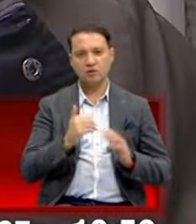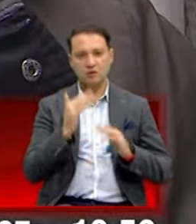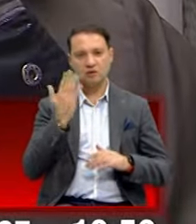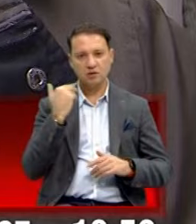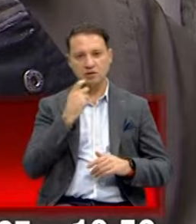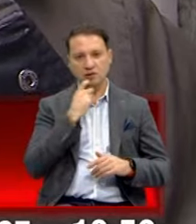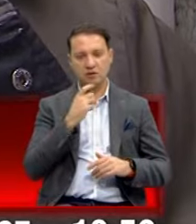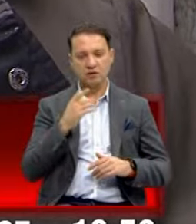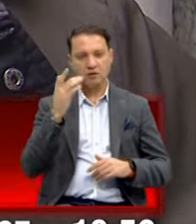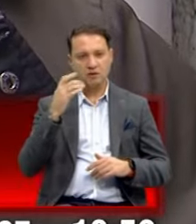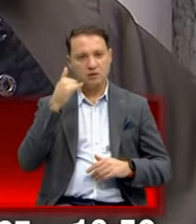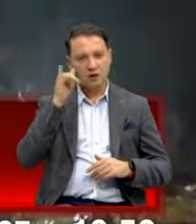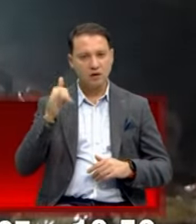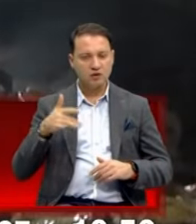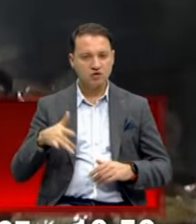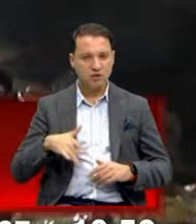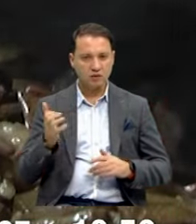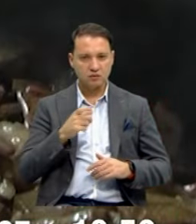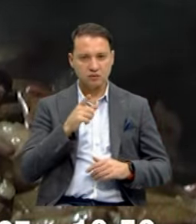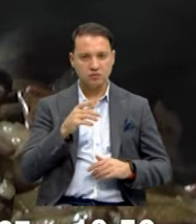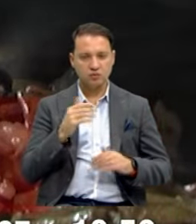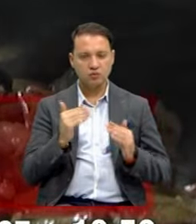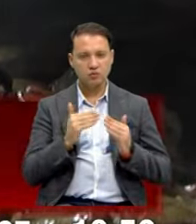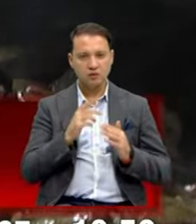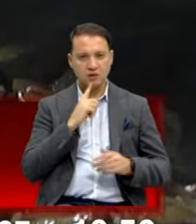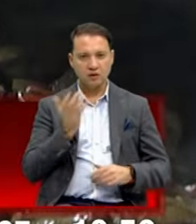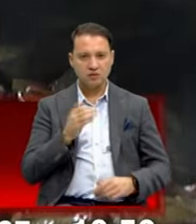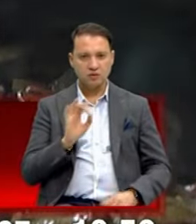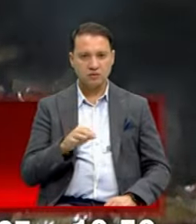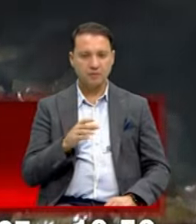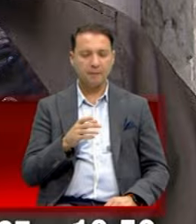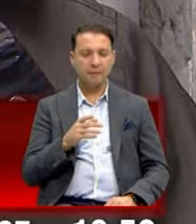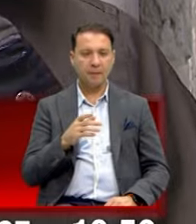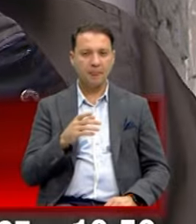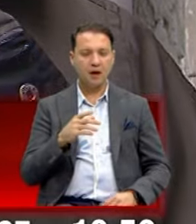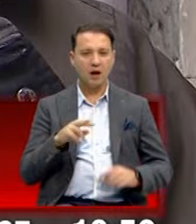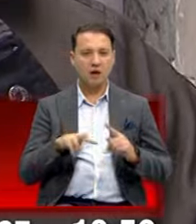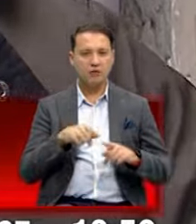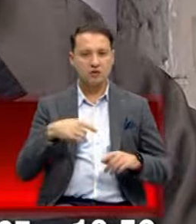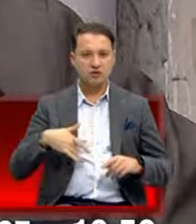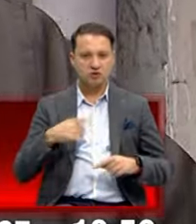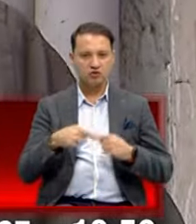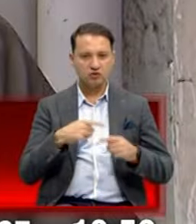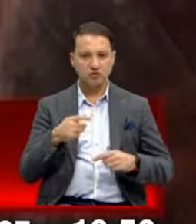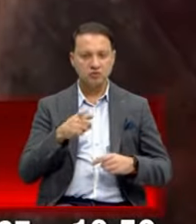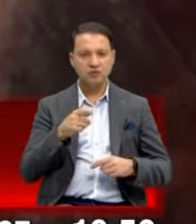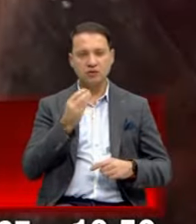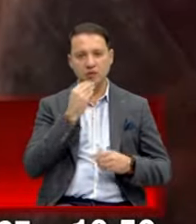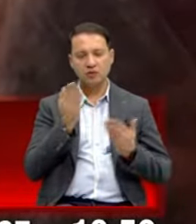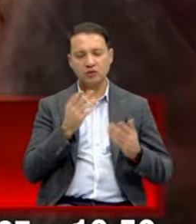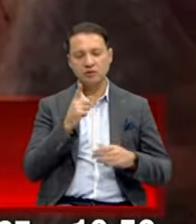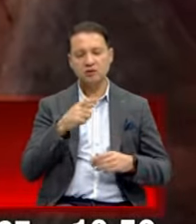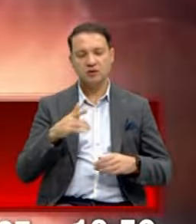biz dana ciğeri alıyorduk söyleme sayıp. Uygun diye alıyorduk. İşte Arnavut ciğeri falan yapıyorduk. Şimdi artık onu da yiyemiyoruz.